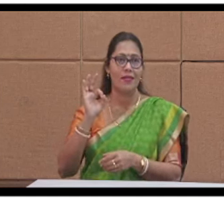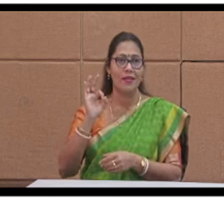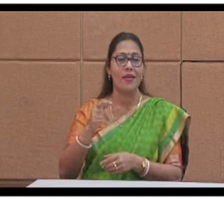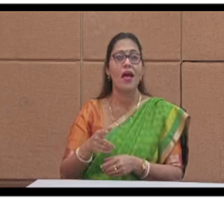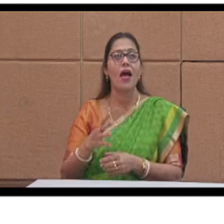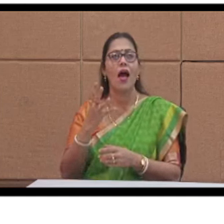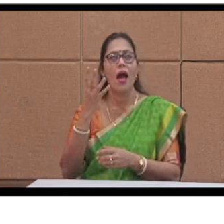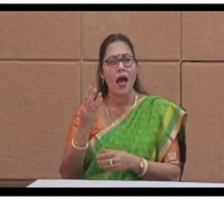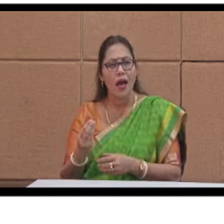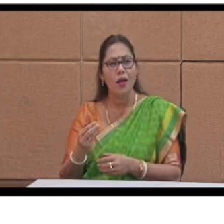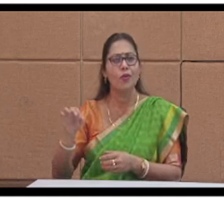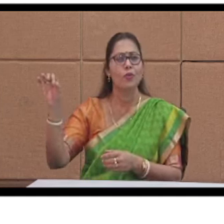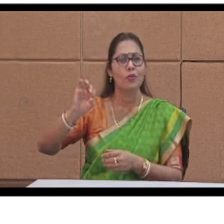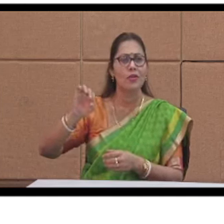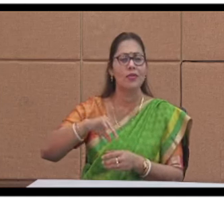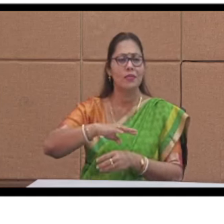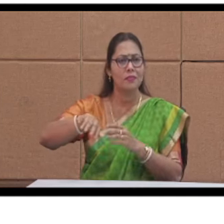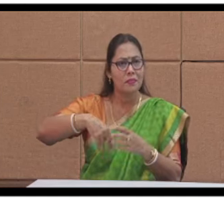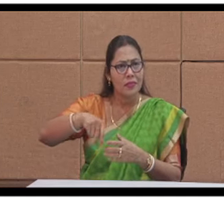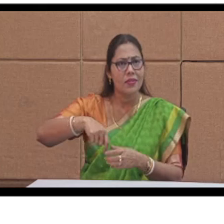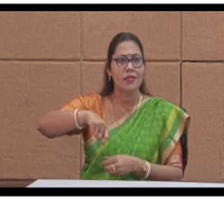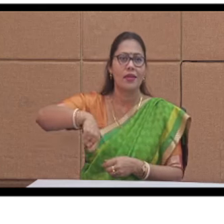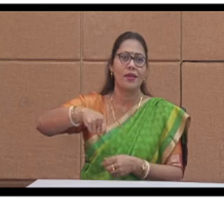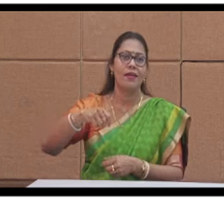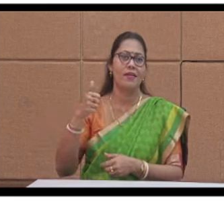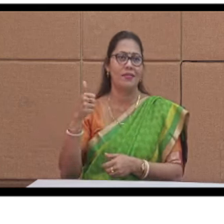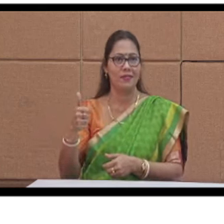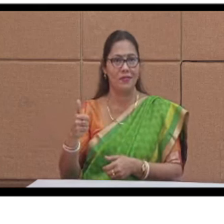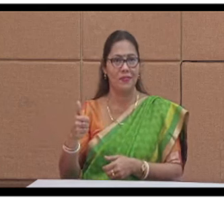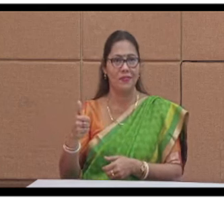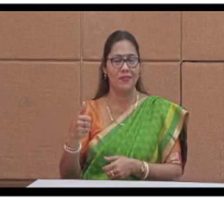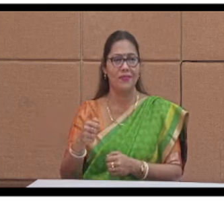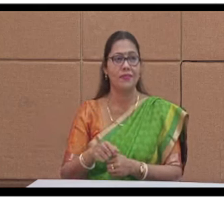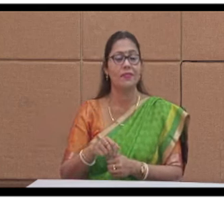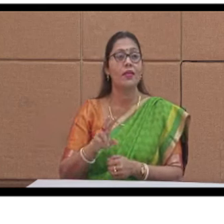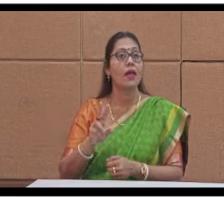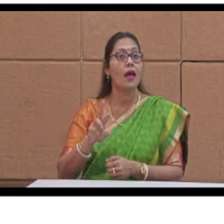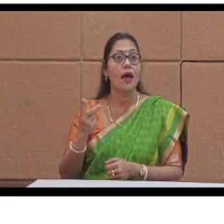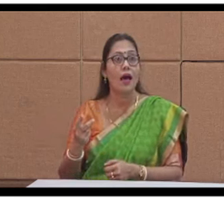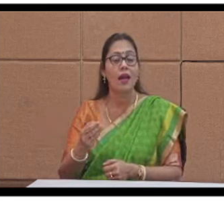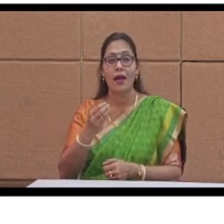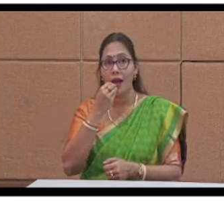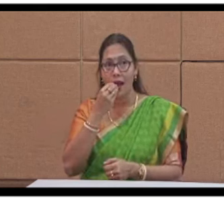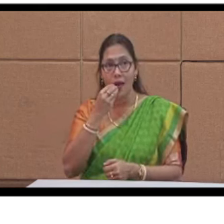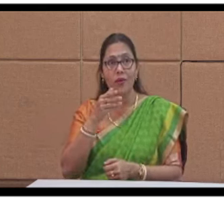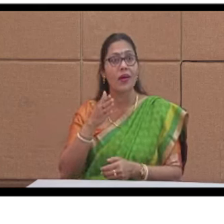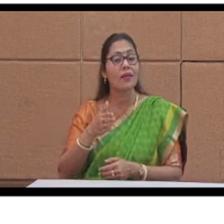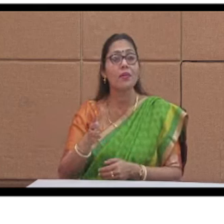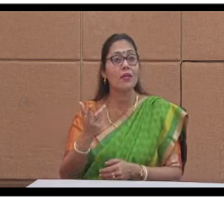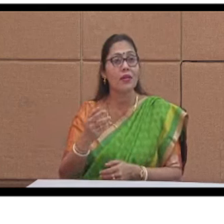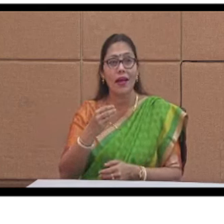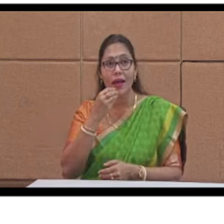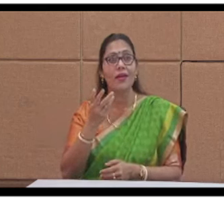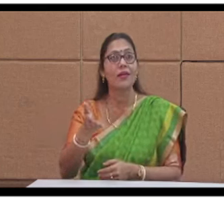আলু নানান মসলা মিশিয়ে রান্না করা হয় আর নিমন্ত্রণ বাড়িতে